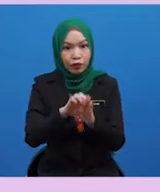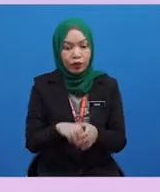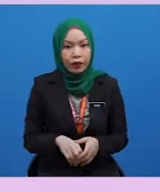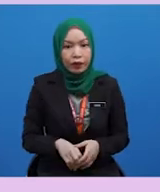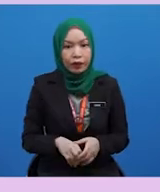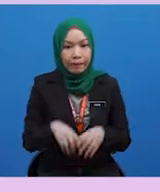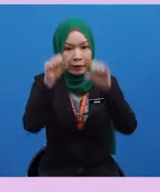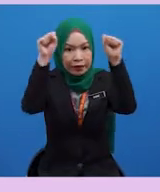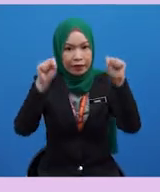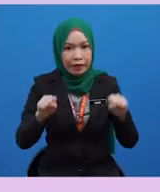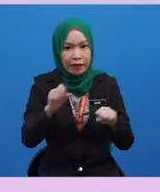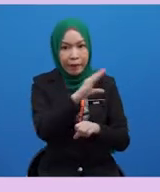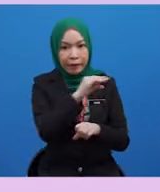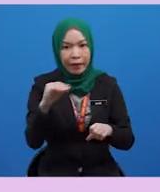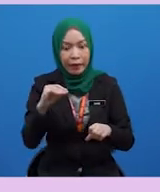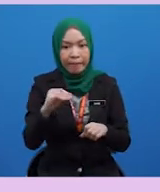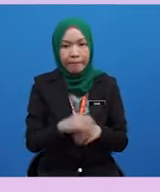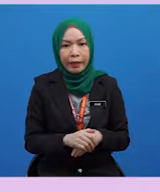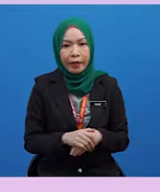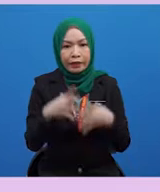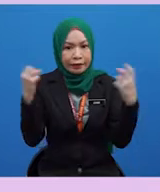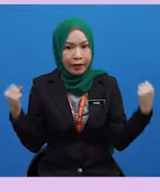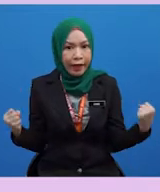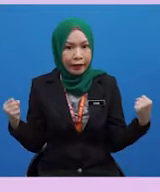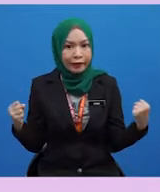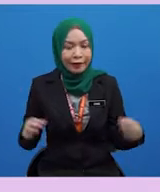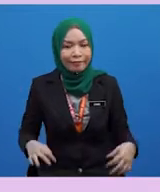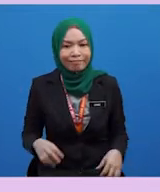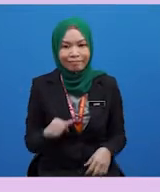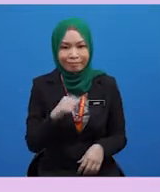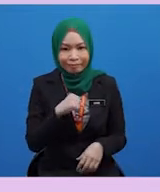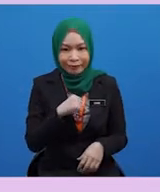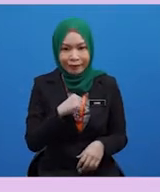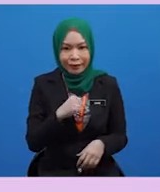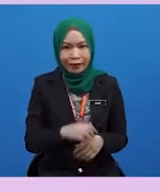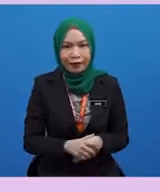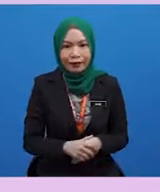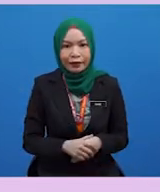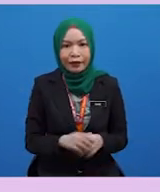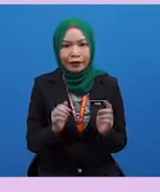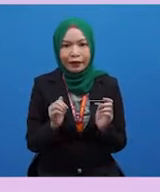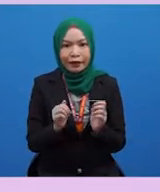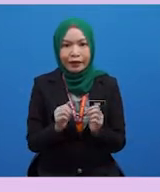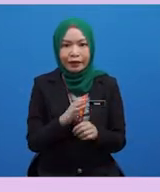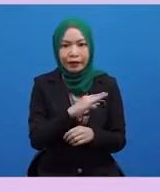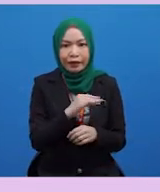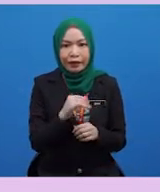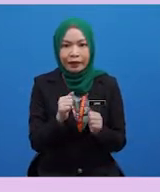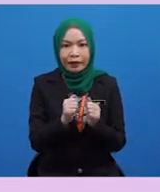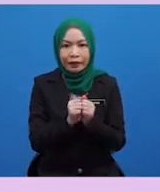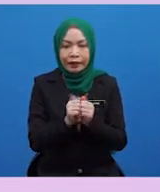bersenam dapat menyegarkan fizikal dan minda kita. Dengan demikian, kita dapat